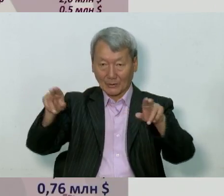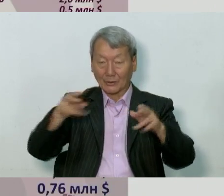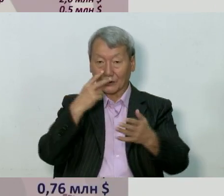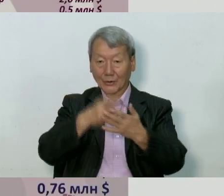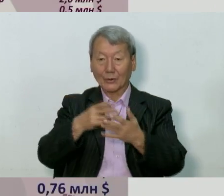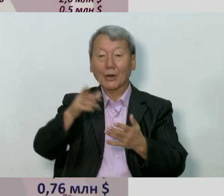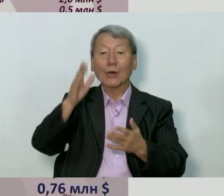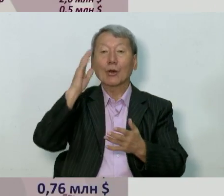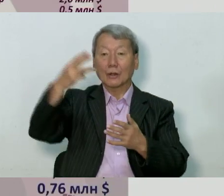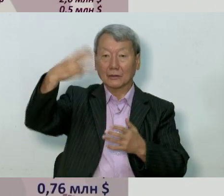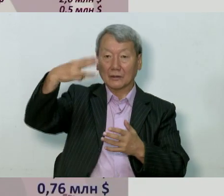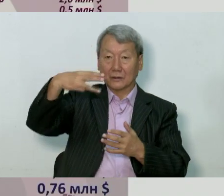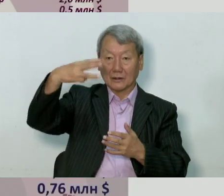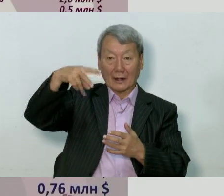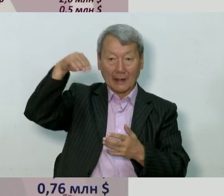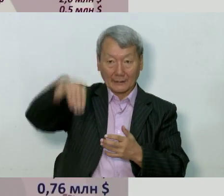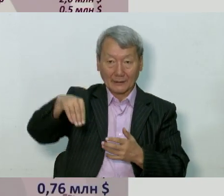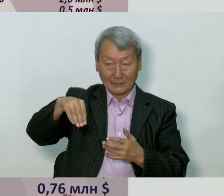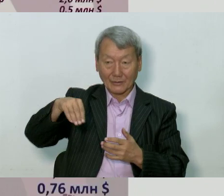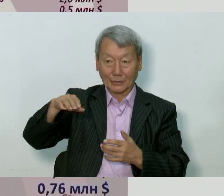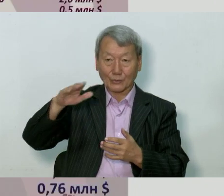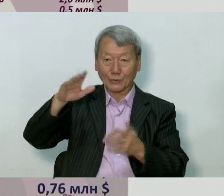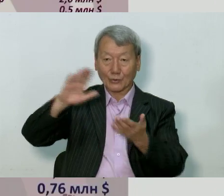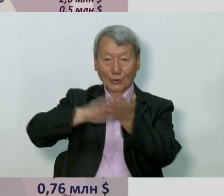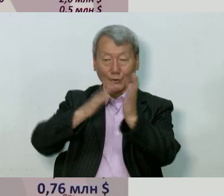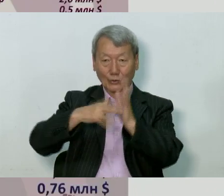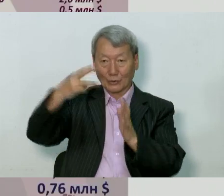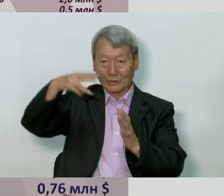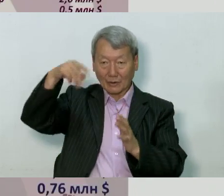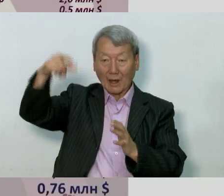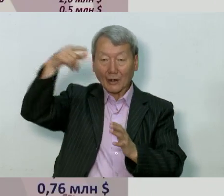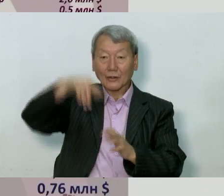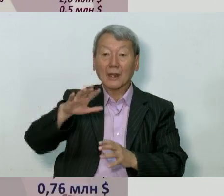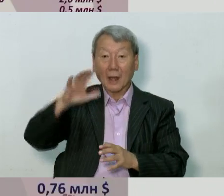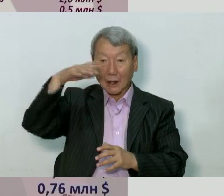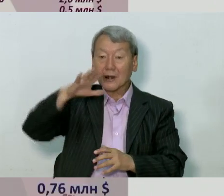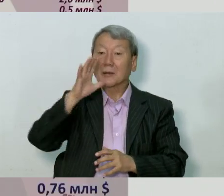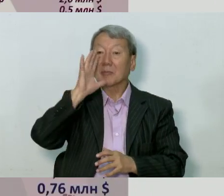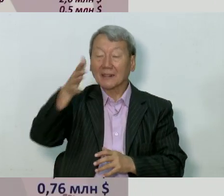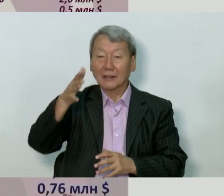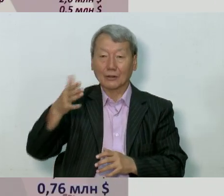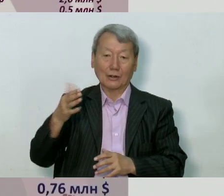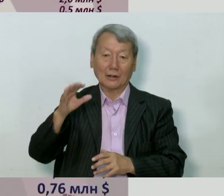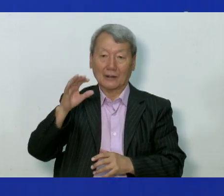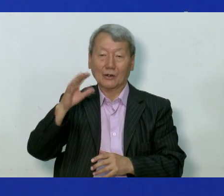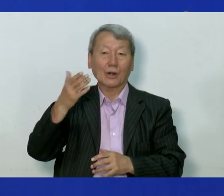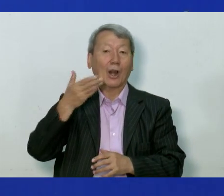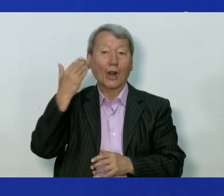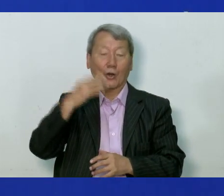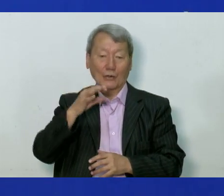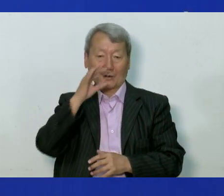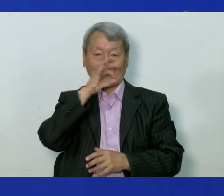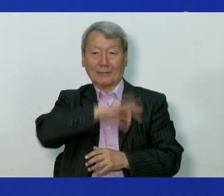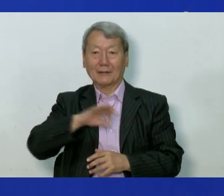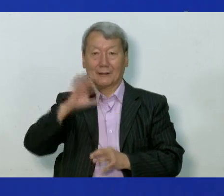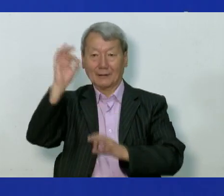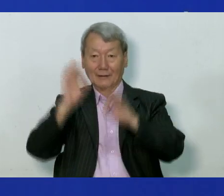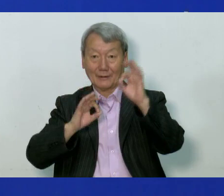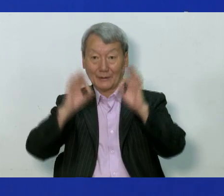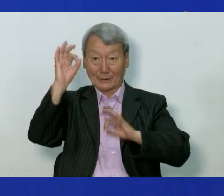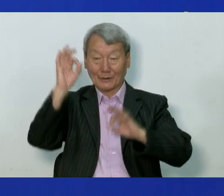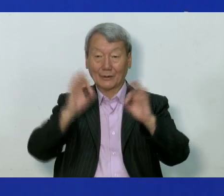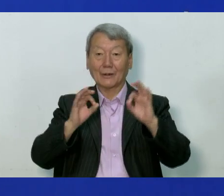атат: мөөнөтү 32 жыл, анын ичинде 5 жылдык жеңилдетилген мөөнөт каралган, ал эми пайыздык